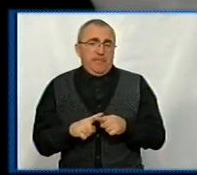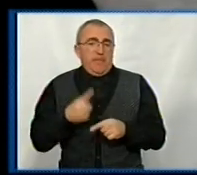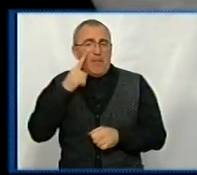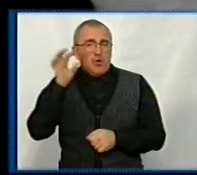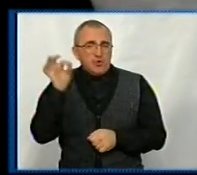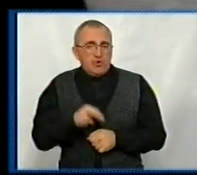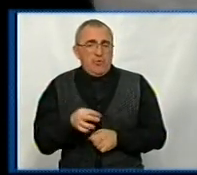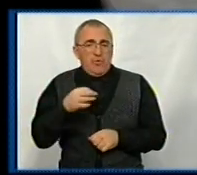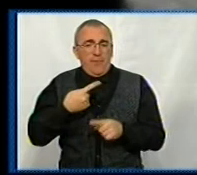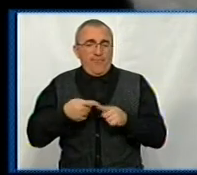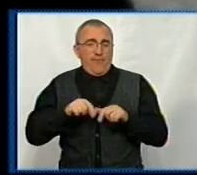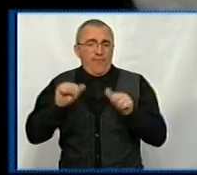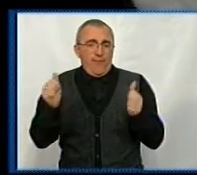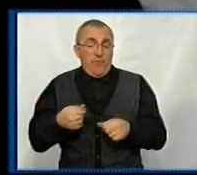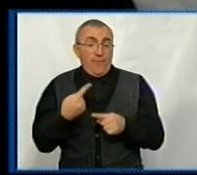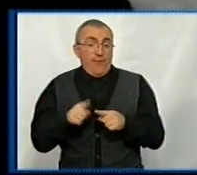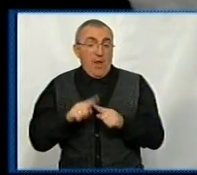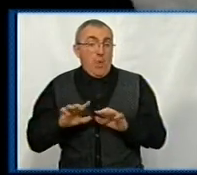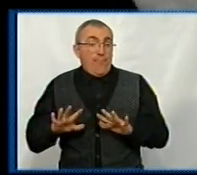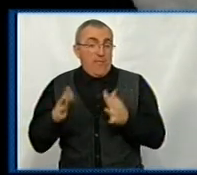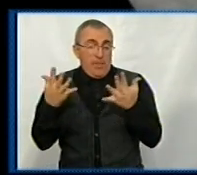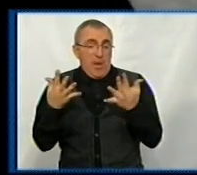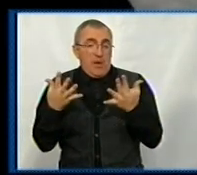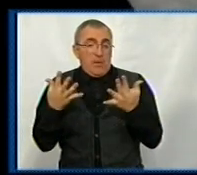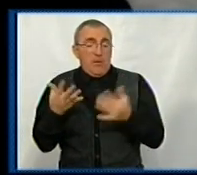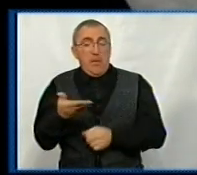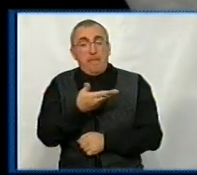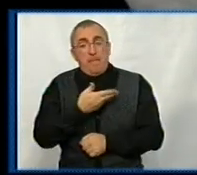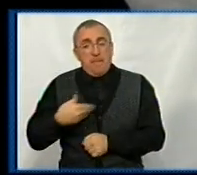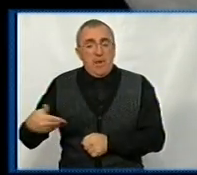найчастіше вживана його форма. Да? І от в даному випадку ми